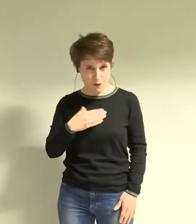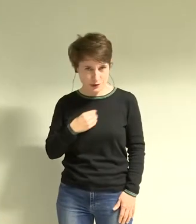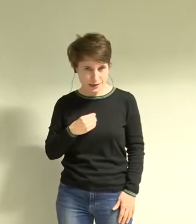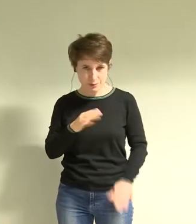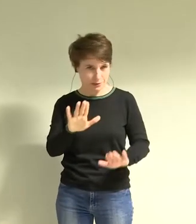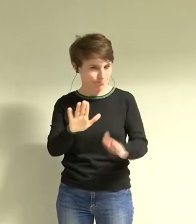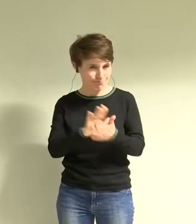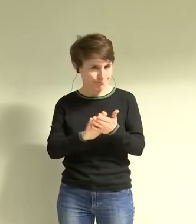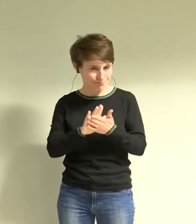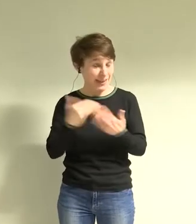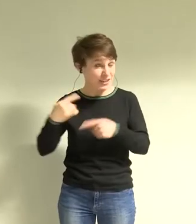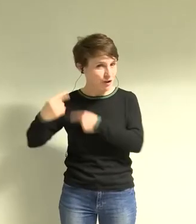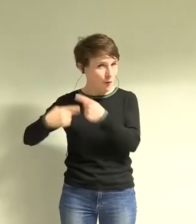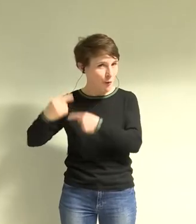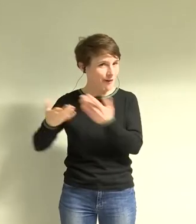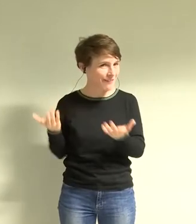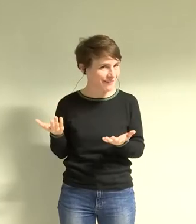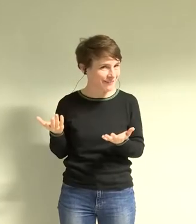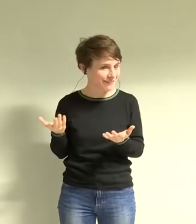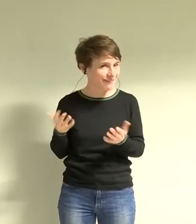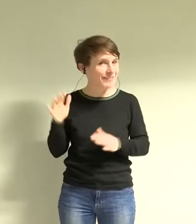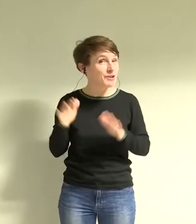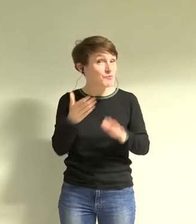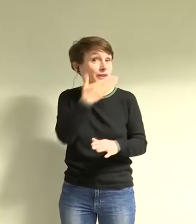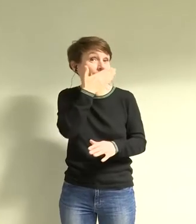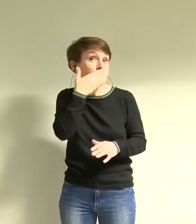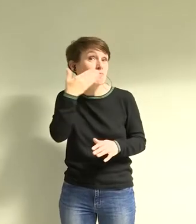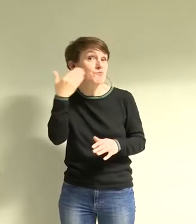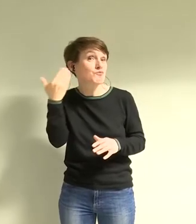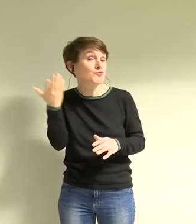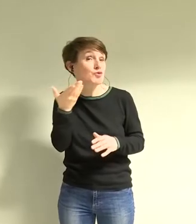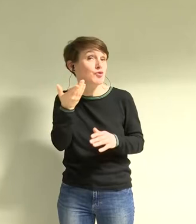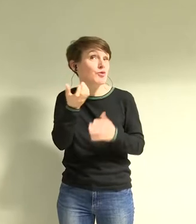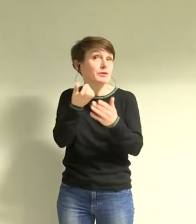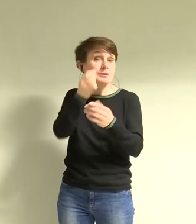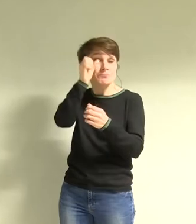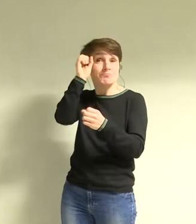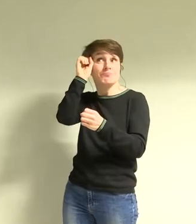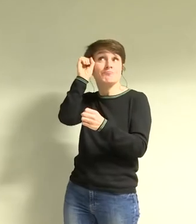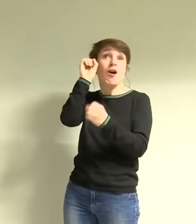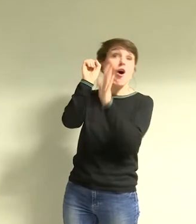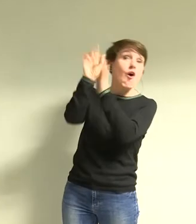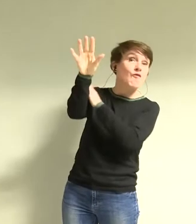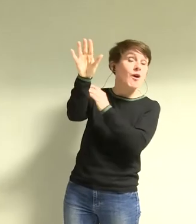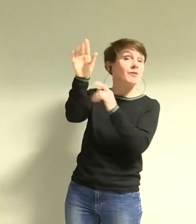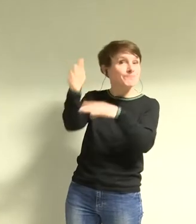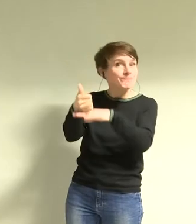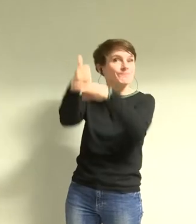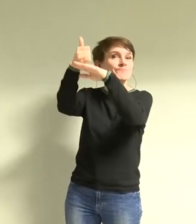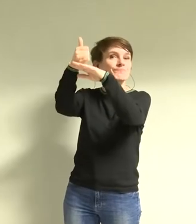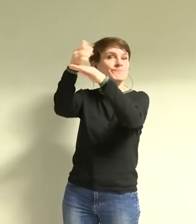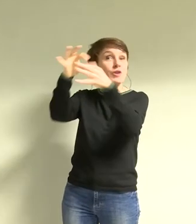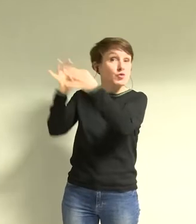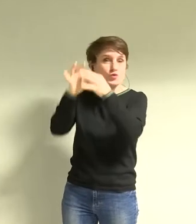en route à l'échelle française et peut-être aurait-il été plus pertinent de l'adresser à l'union européenne puisque c'est à cette échelle là que la france